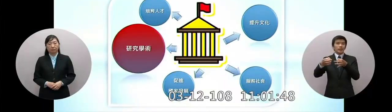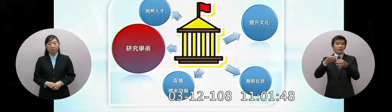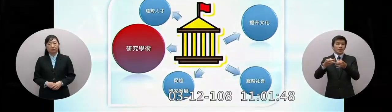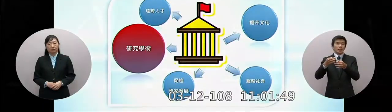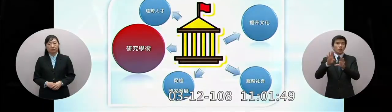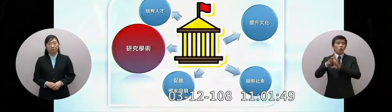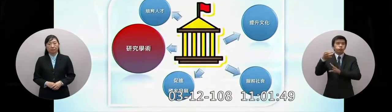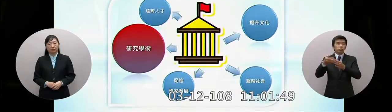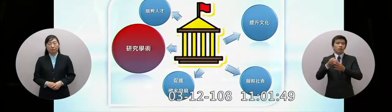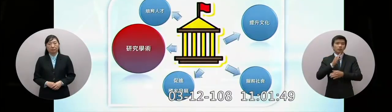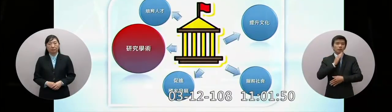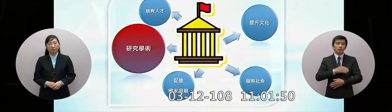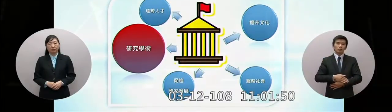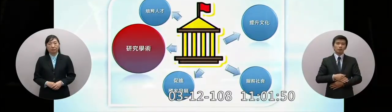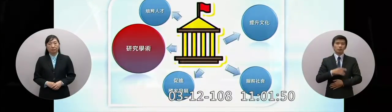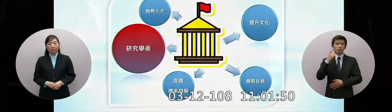而大学法的宗旨，